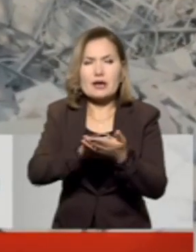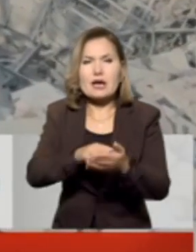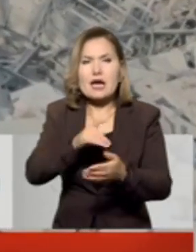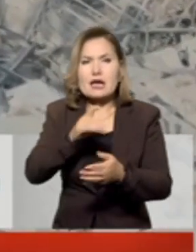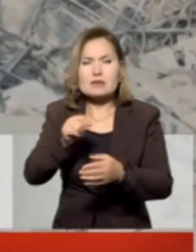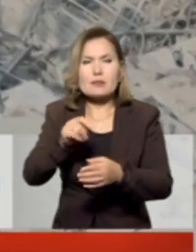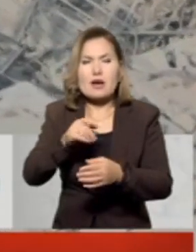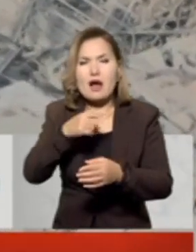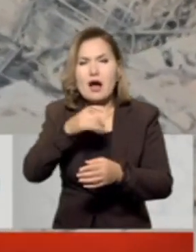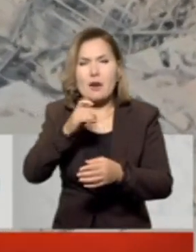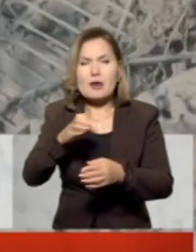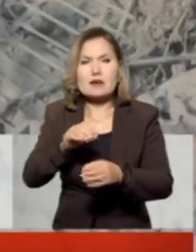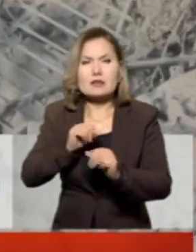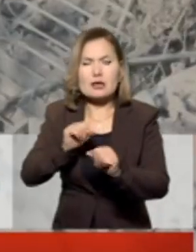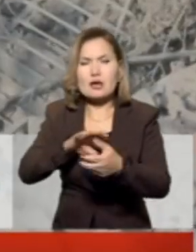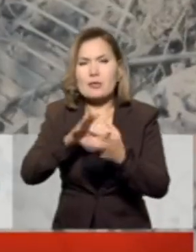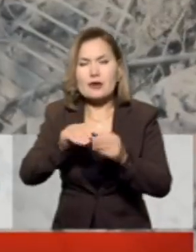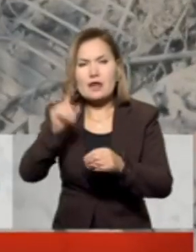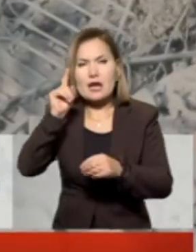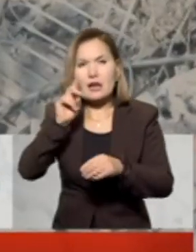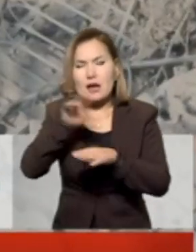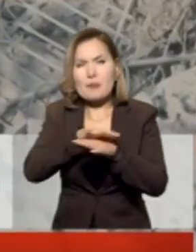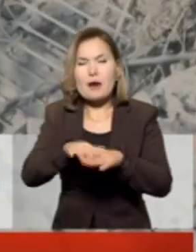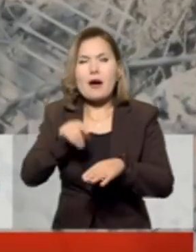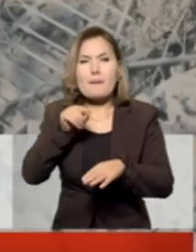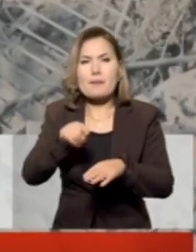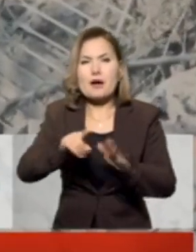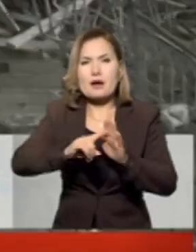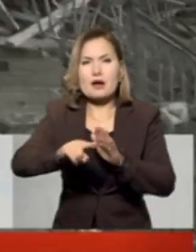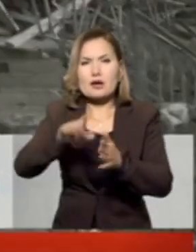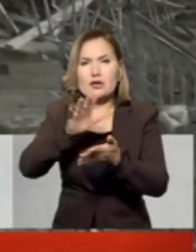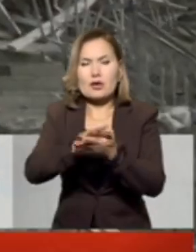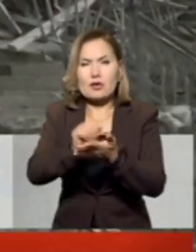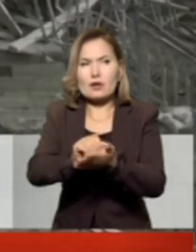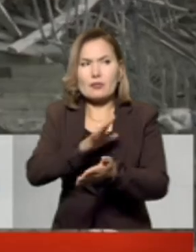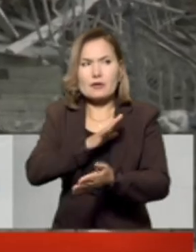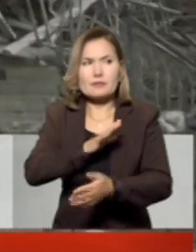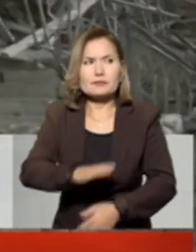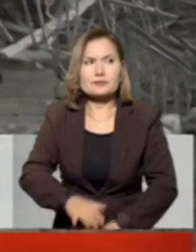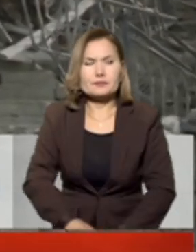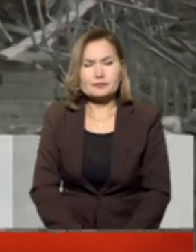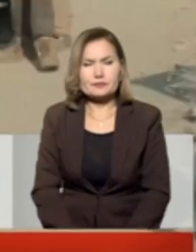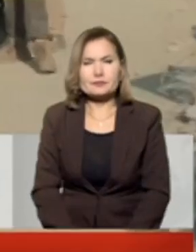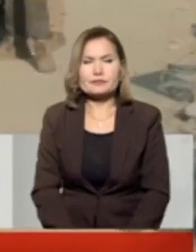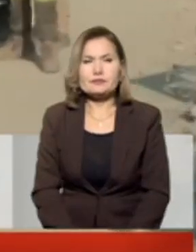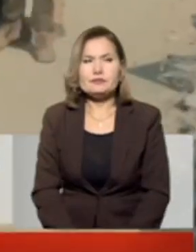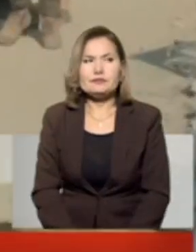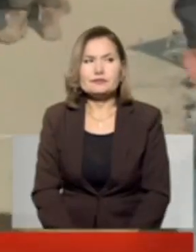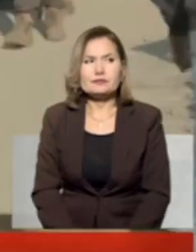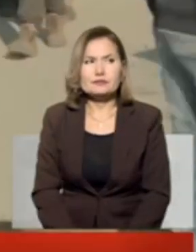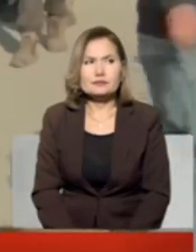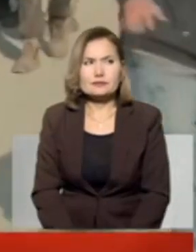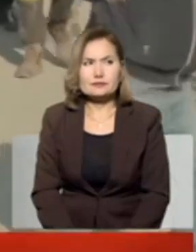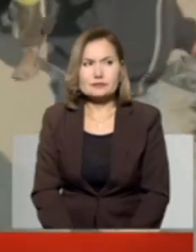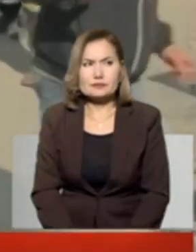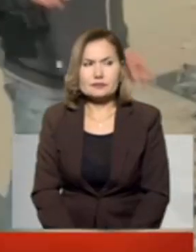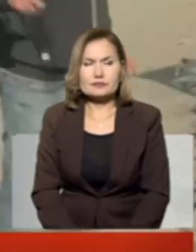Хамасты жақтап былтырдан бері еврей мемлекетіне мыңдаған ракета жаудырған. Арсен Нұрбек, Аршын Ахмет, Қазақстан ұлттық телеарнасы.